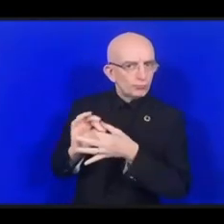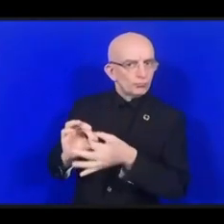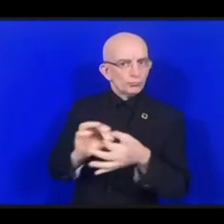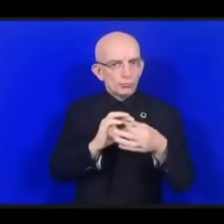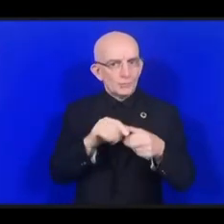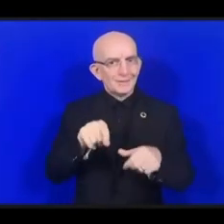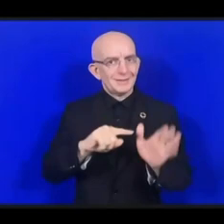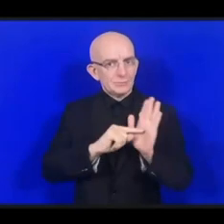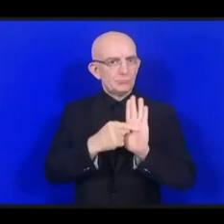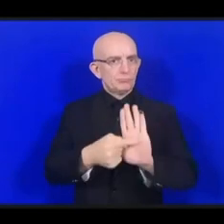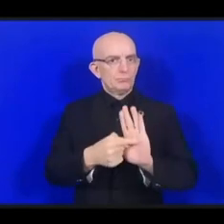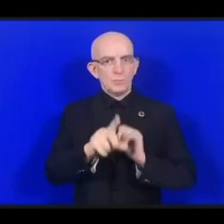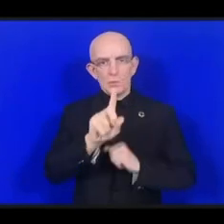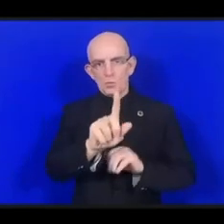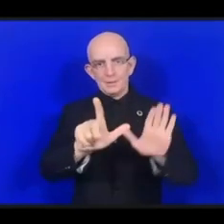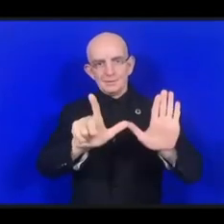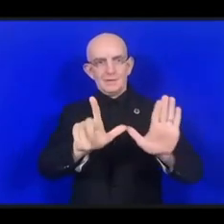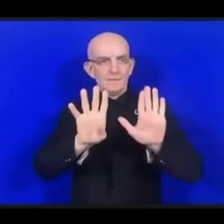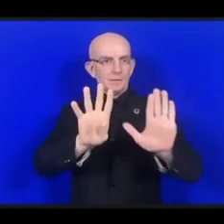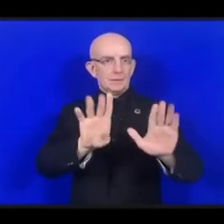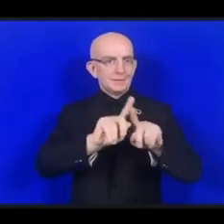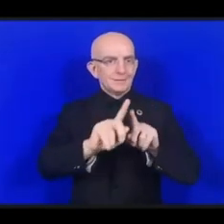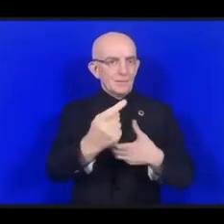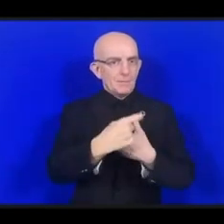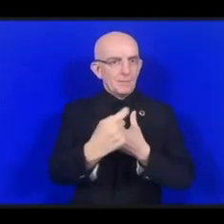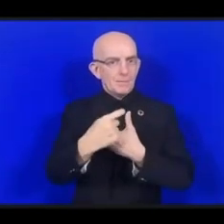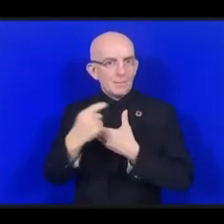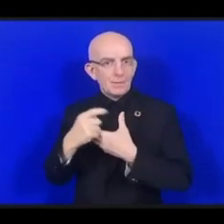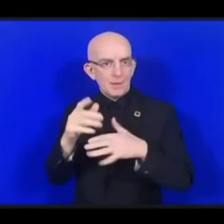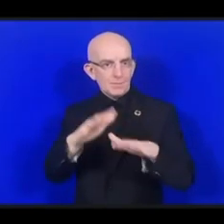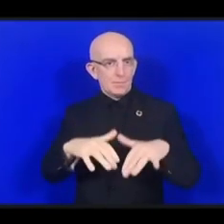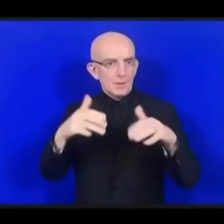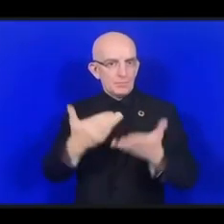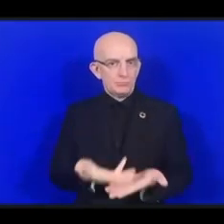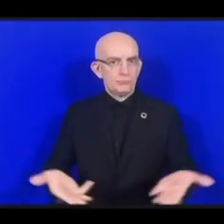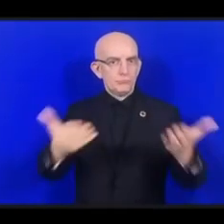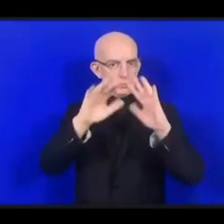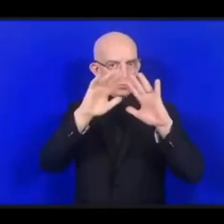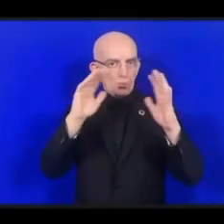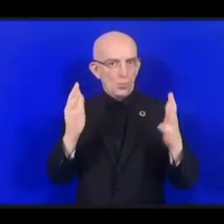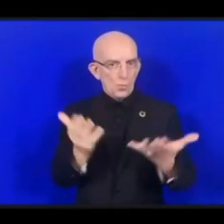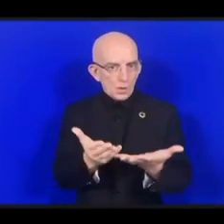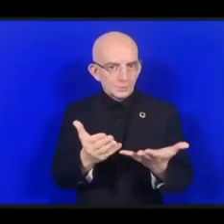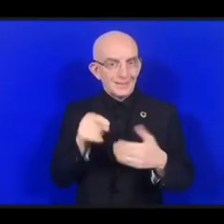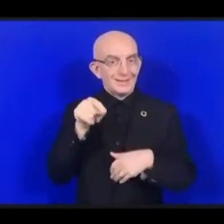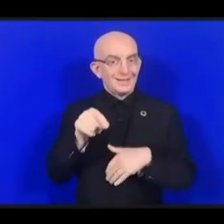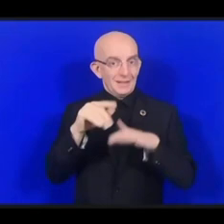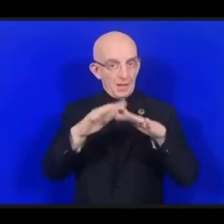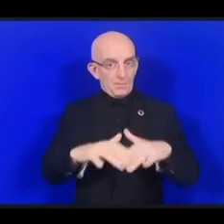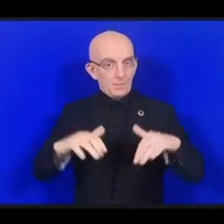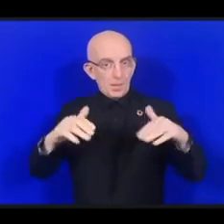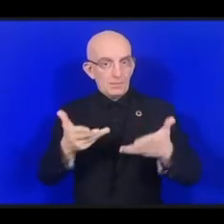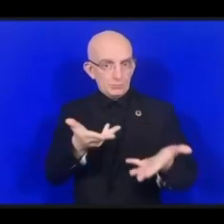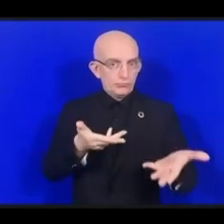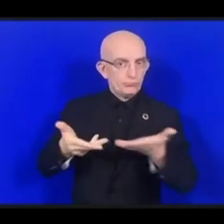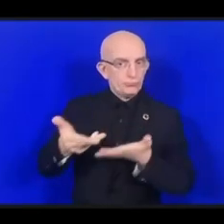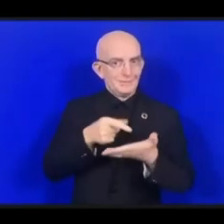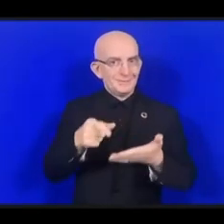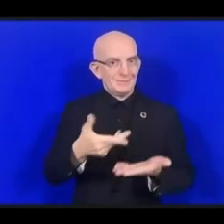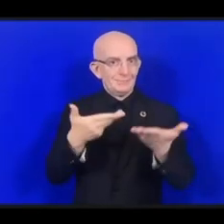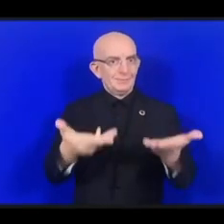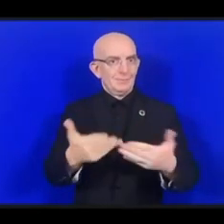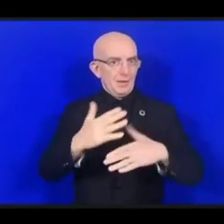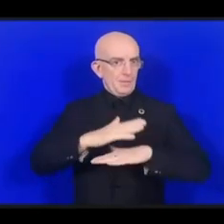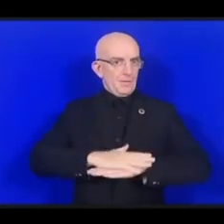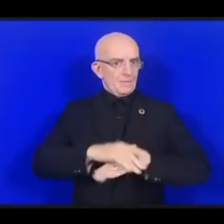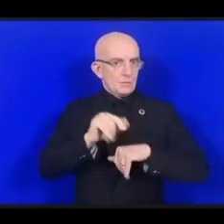呢，是一个平台，让大家能够开放的交流，彰显了议会在主导一个我